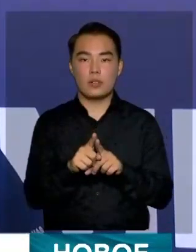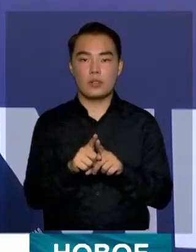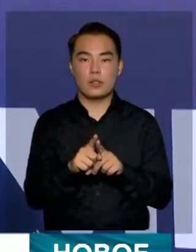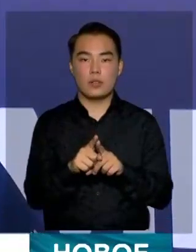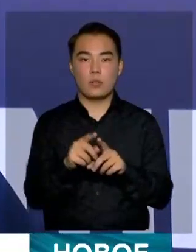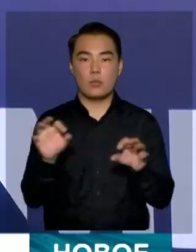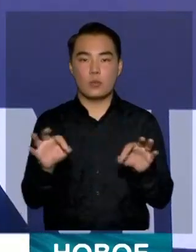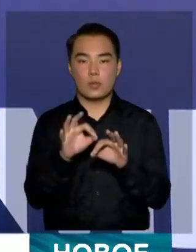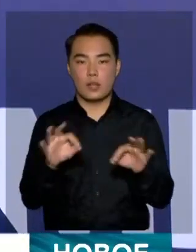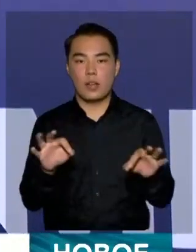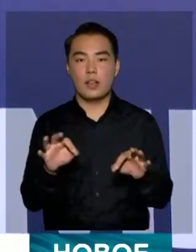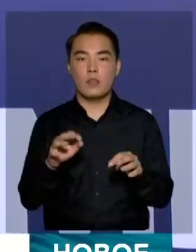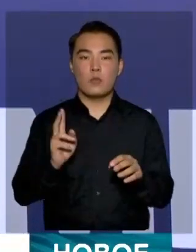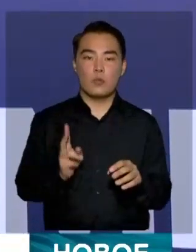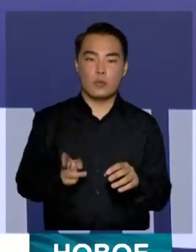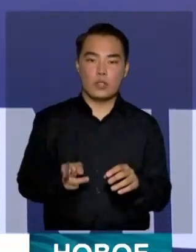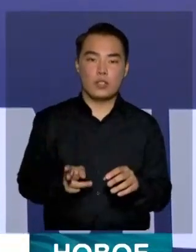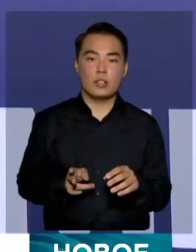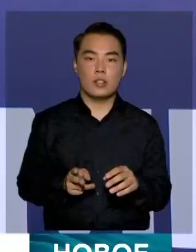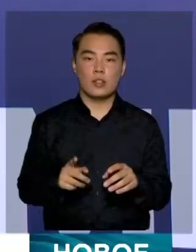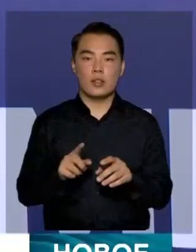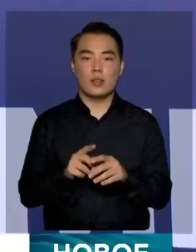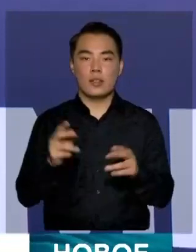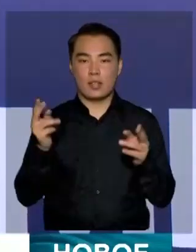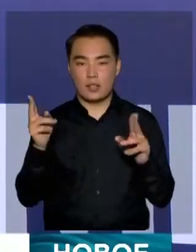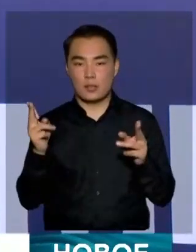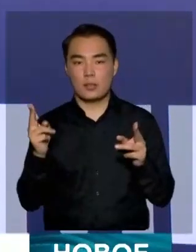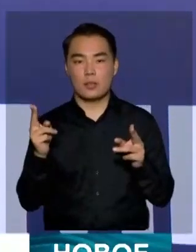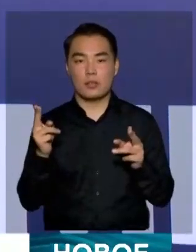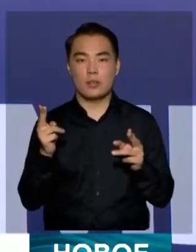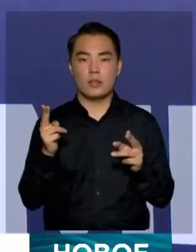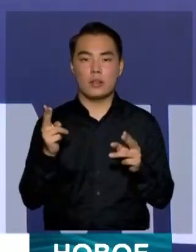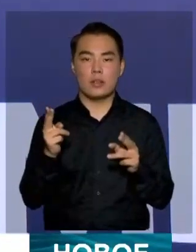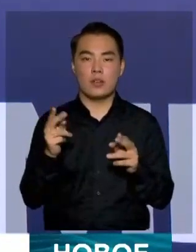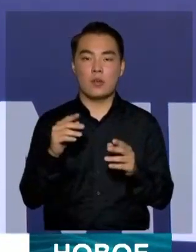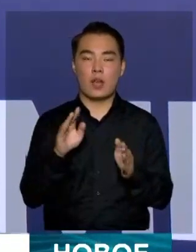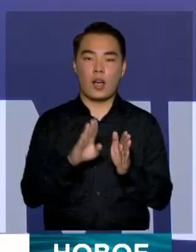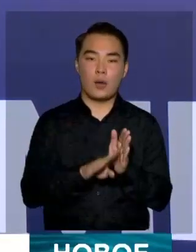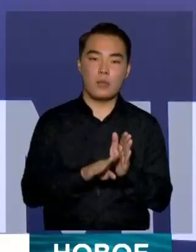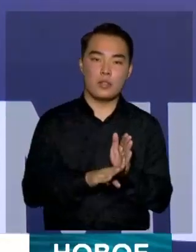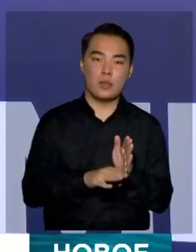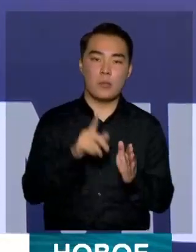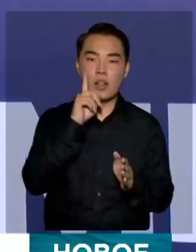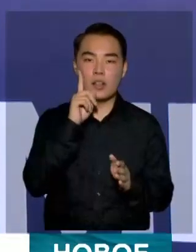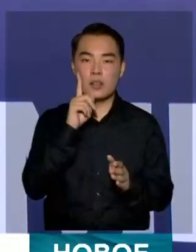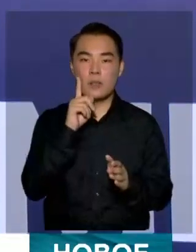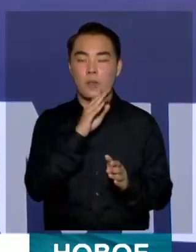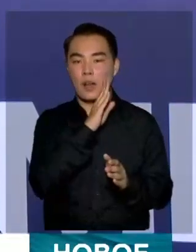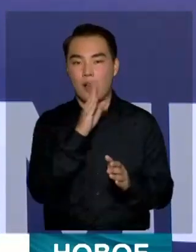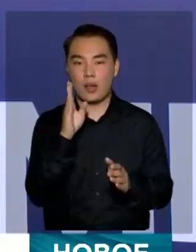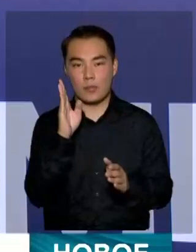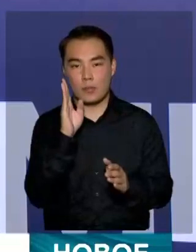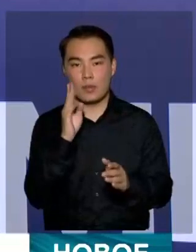количество музыкантов, учителей, фэшн-блогеров, обычных молодых мам,